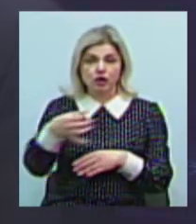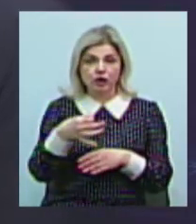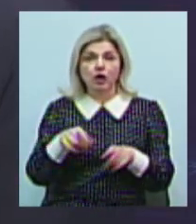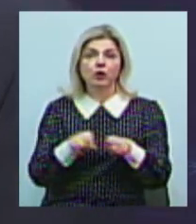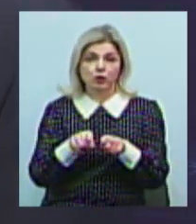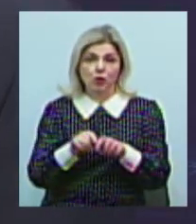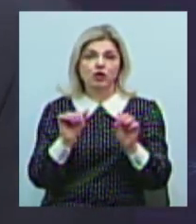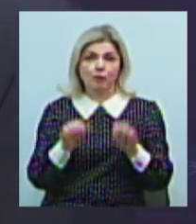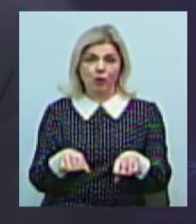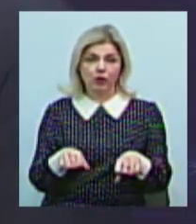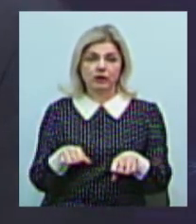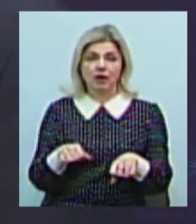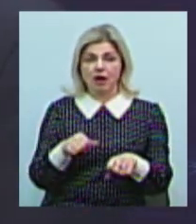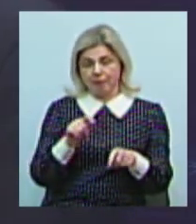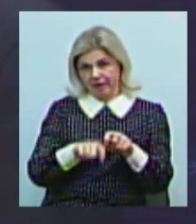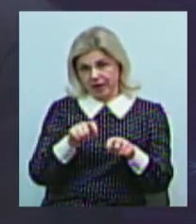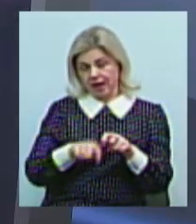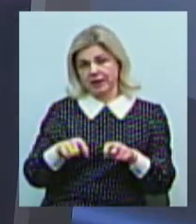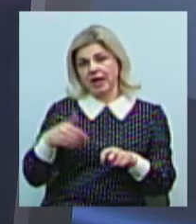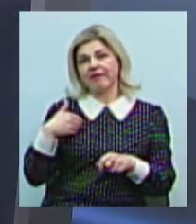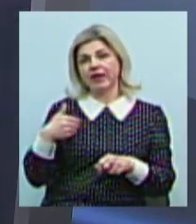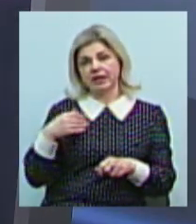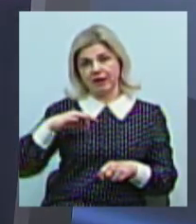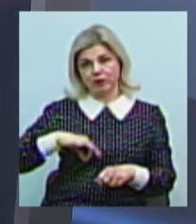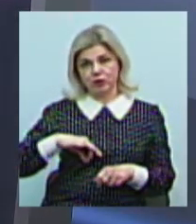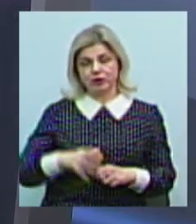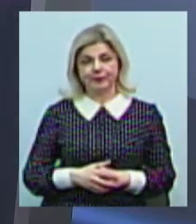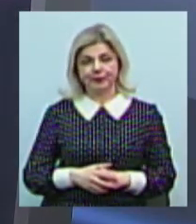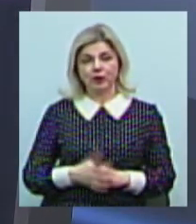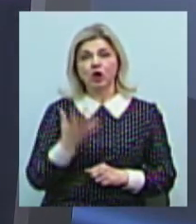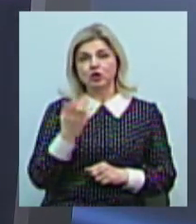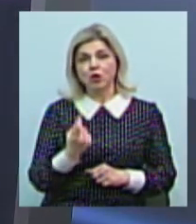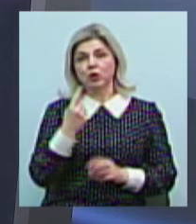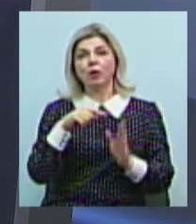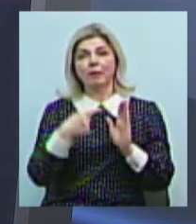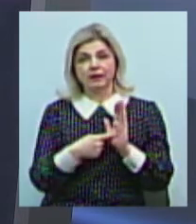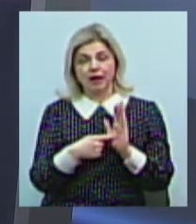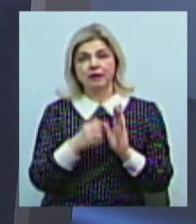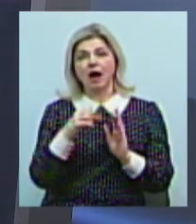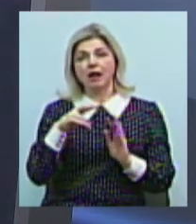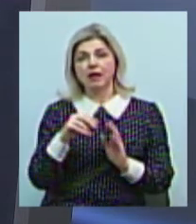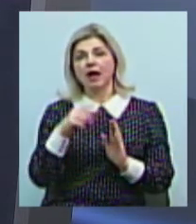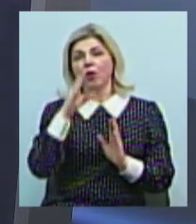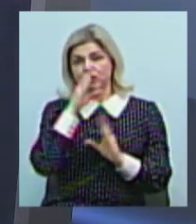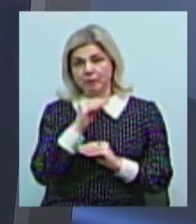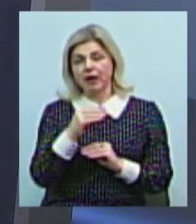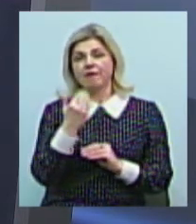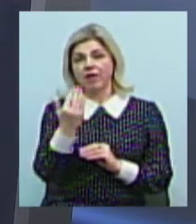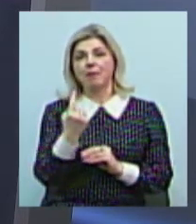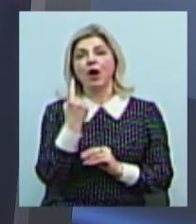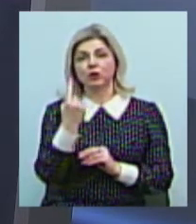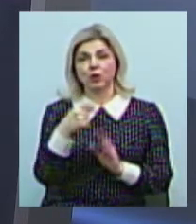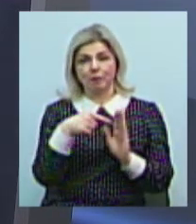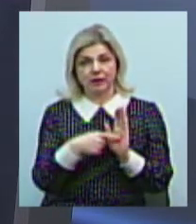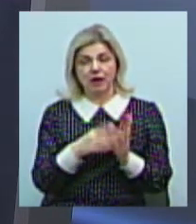измерять ефективність. Михайло, в мене залишаються ще питання, але встигну вам поставити лише одне.